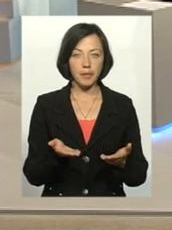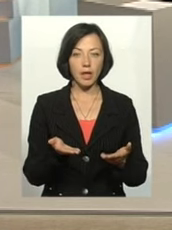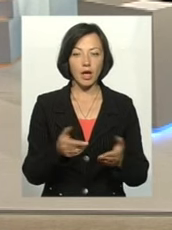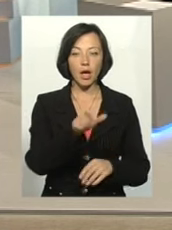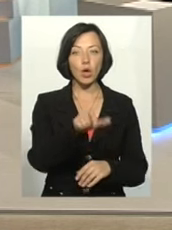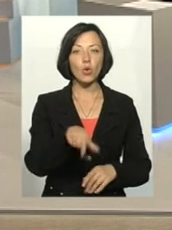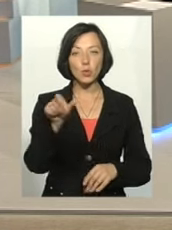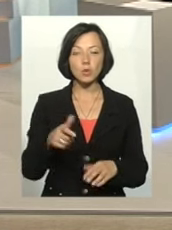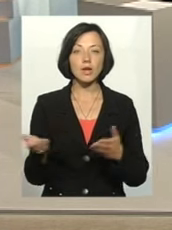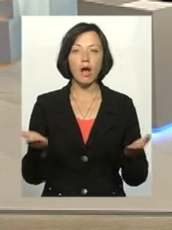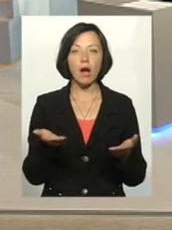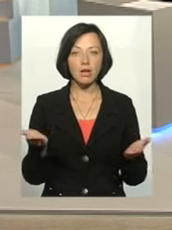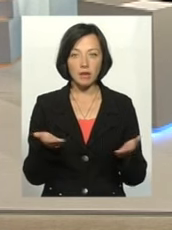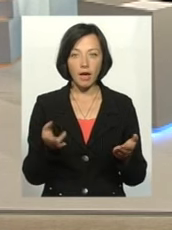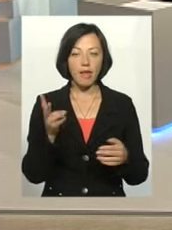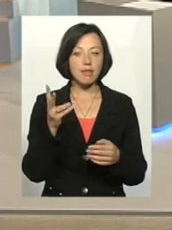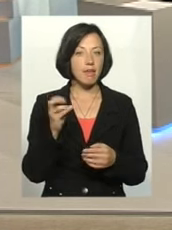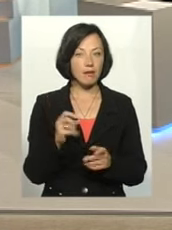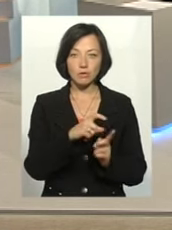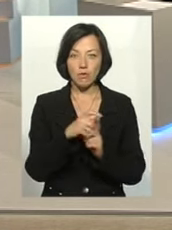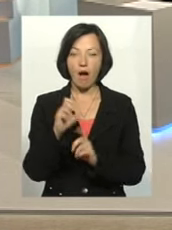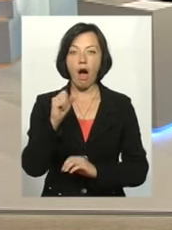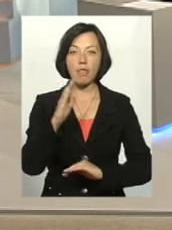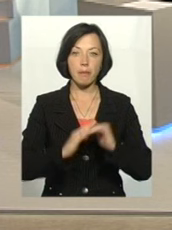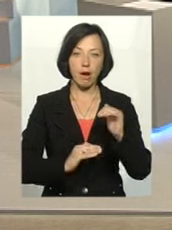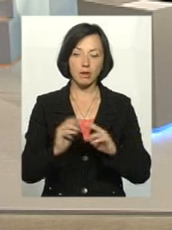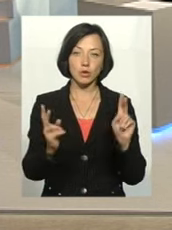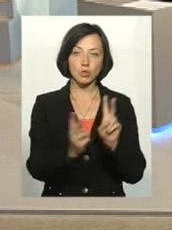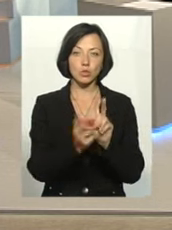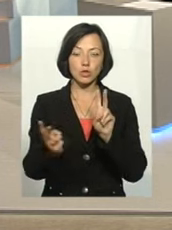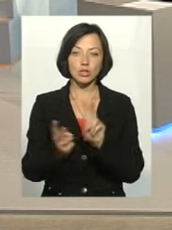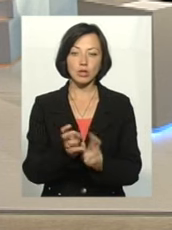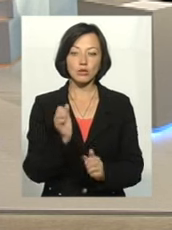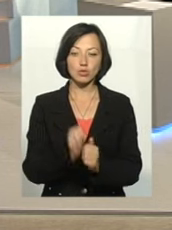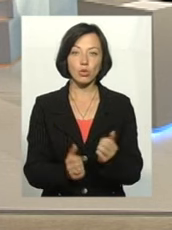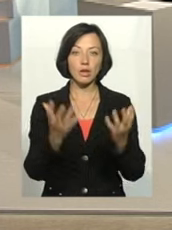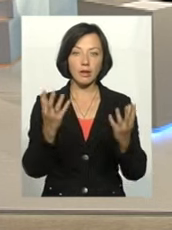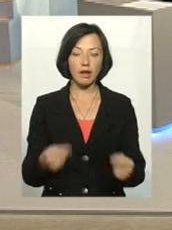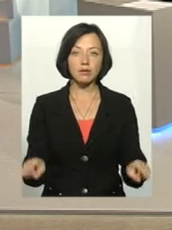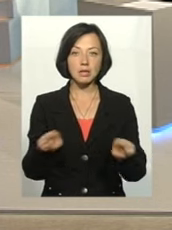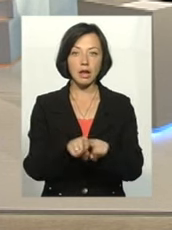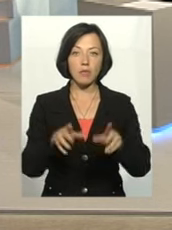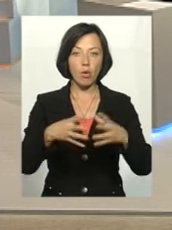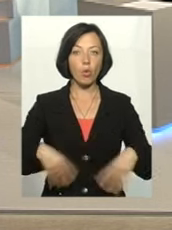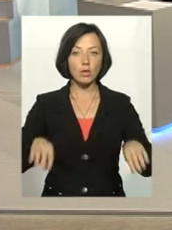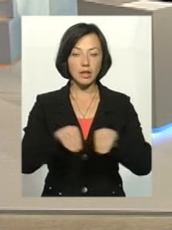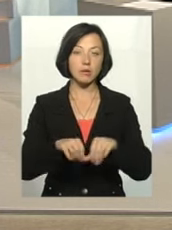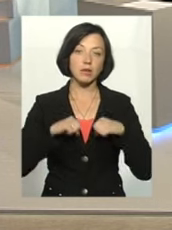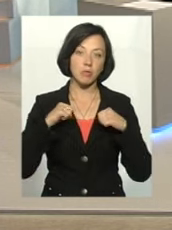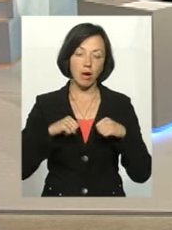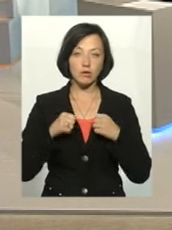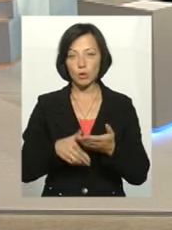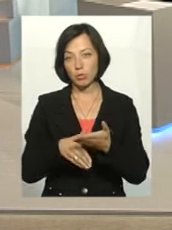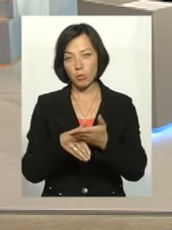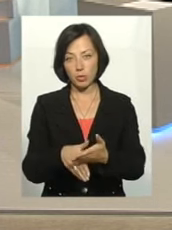люди, які безпосередньо, не на словах, а на практиці, зустрічаються щоденно з такими родинами і намагаються їм